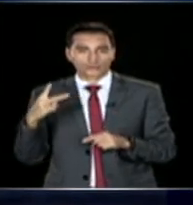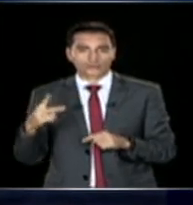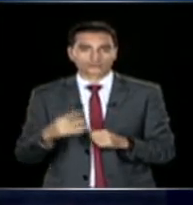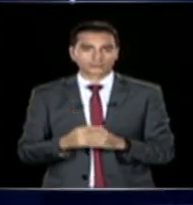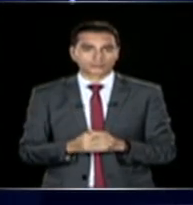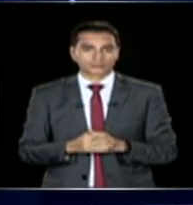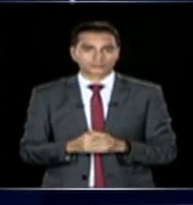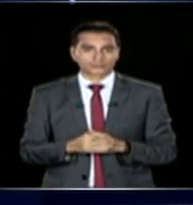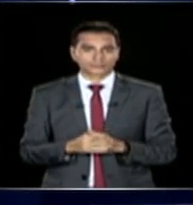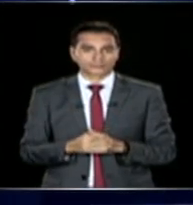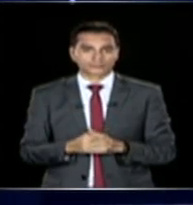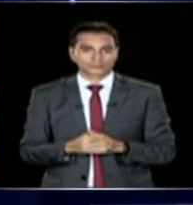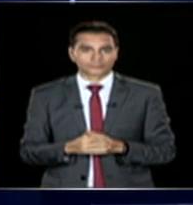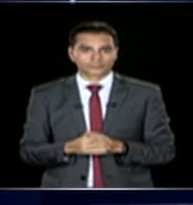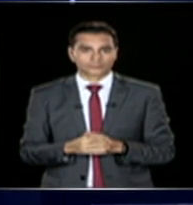2022؟